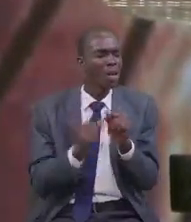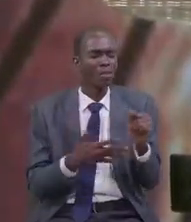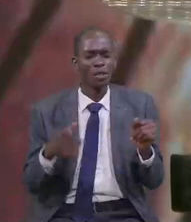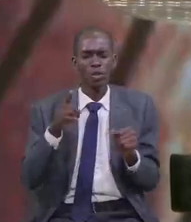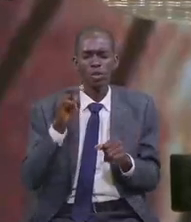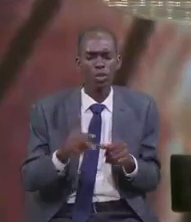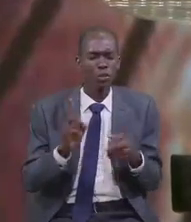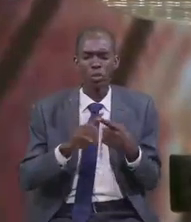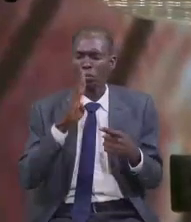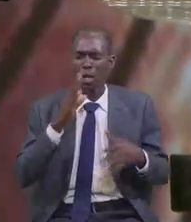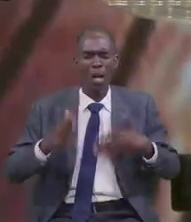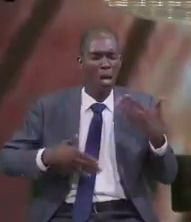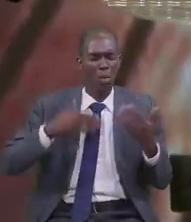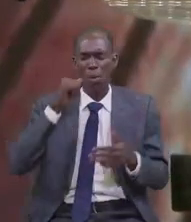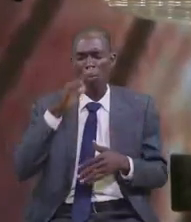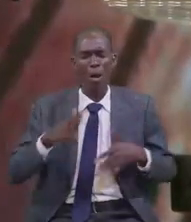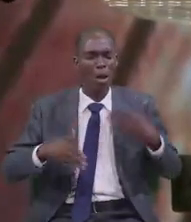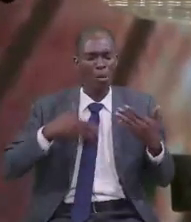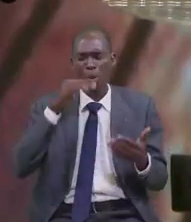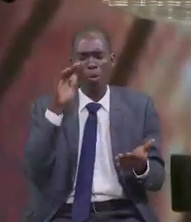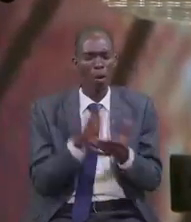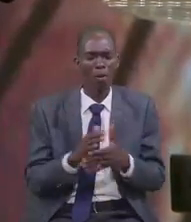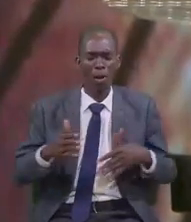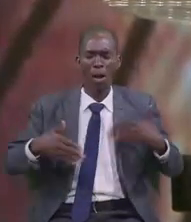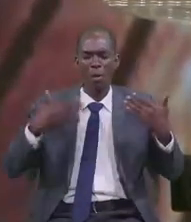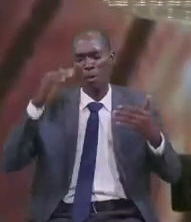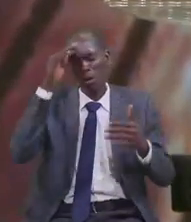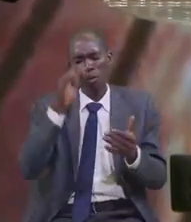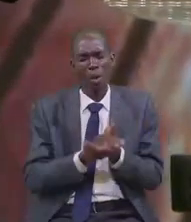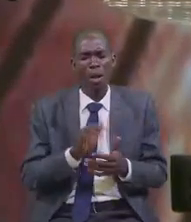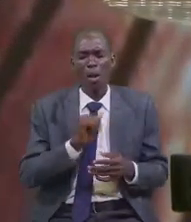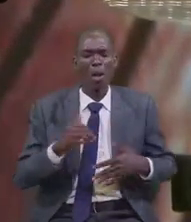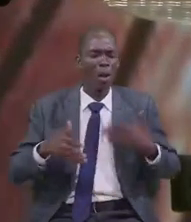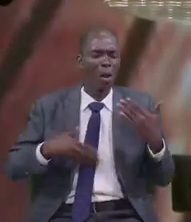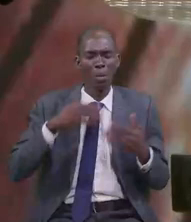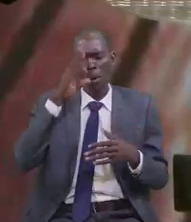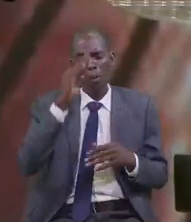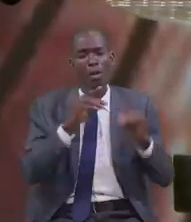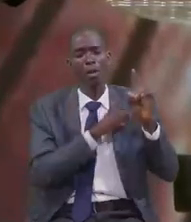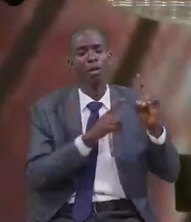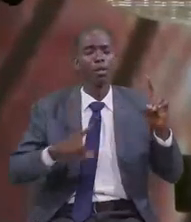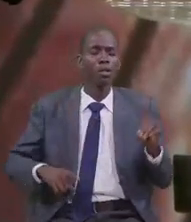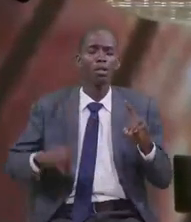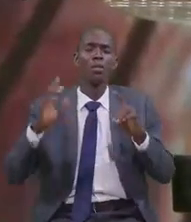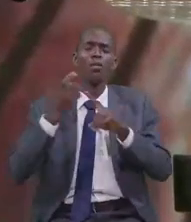pour être un homme, une femme heureux, heureuse, pour être un homme heureux. Seigneur du ciel,